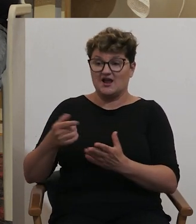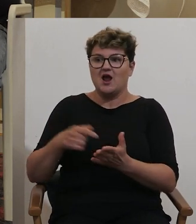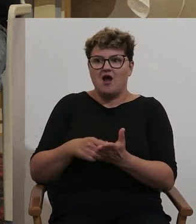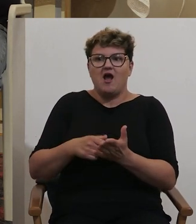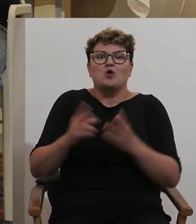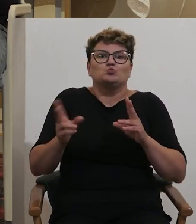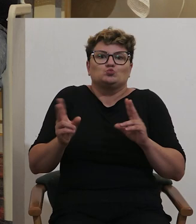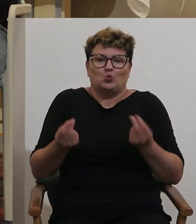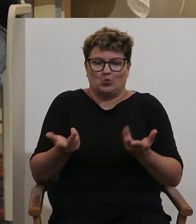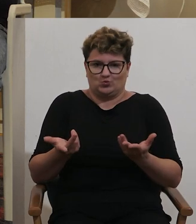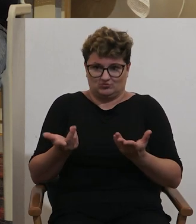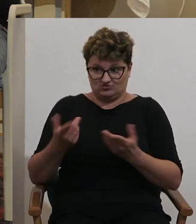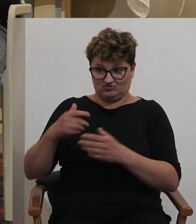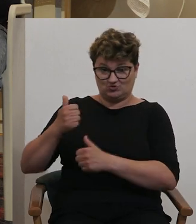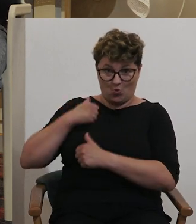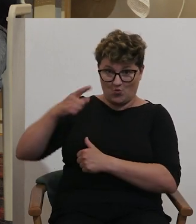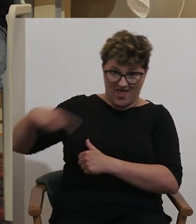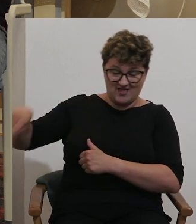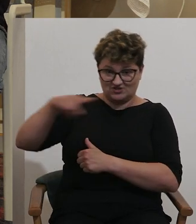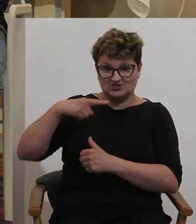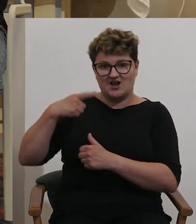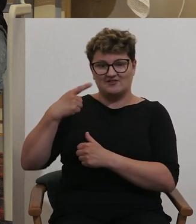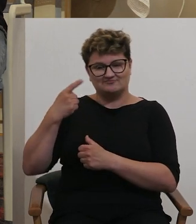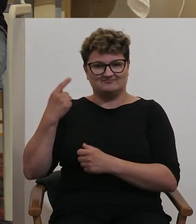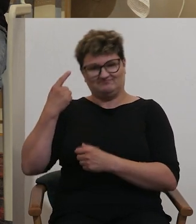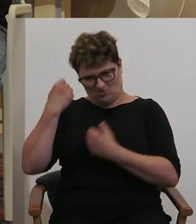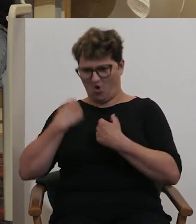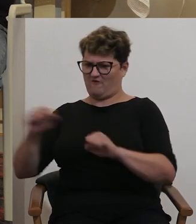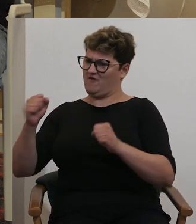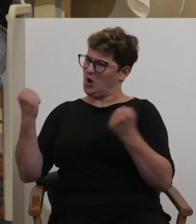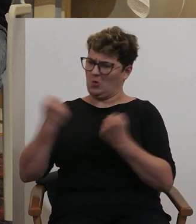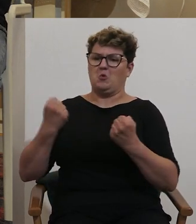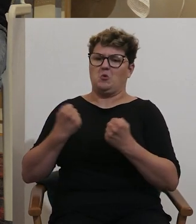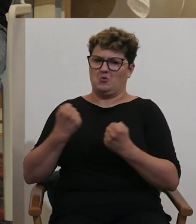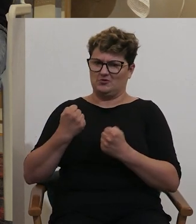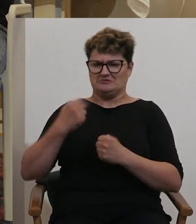tego, że ci żołnierze byli tak piekielnie odważni